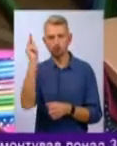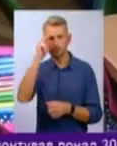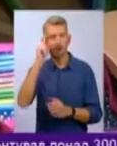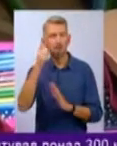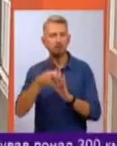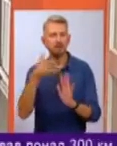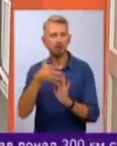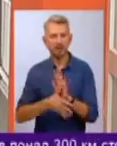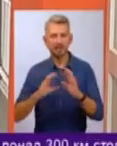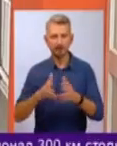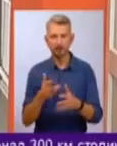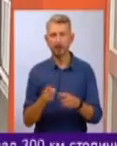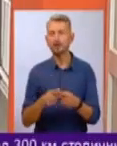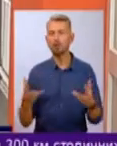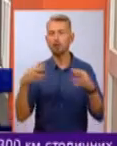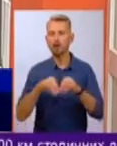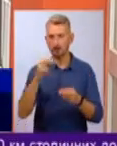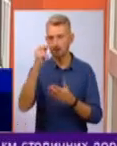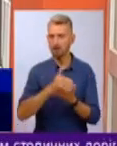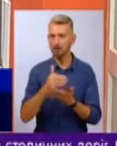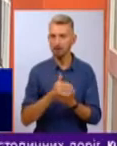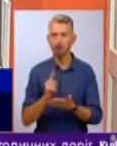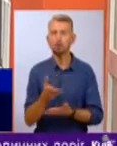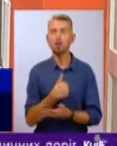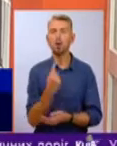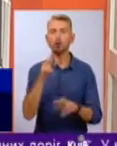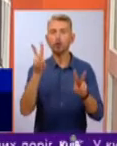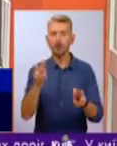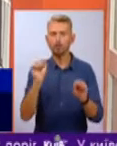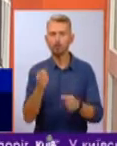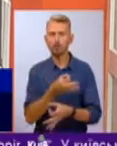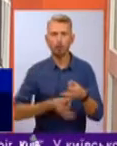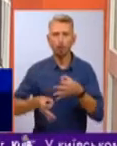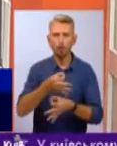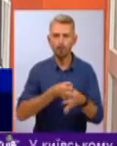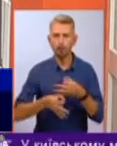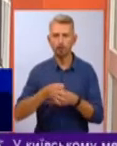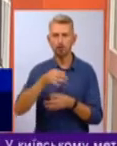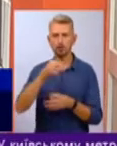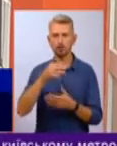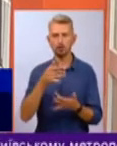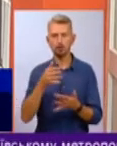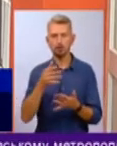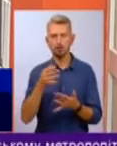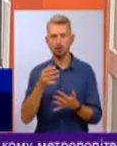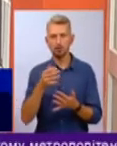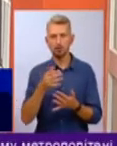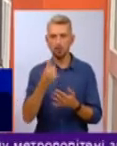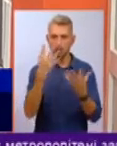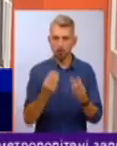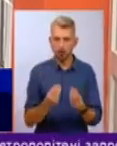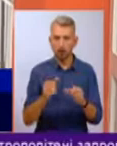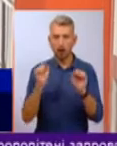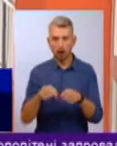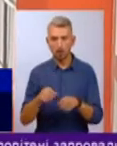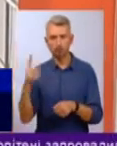пізнавати світ. Це поєднання предметів, так? Що ми одну тему можемо обговорювати урок, ой, день, а можемо на